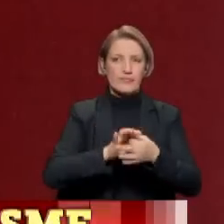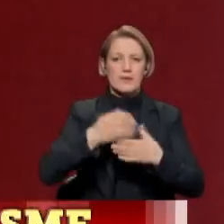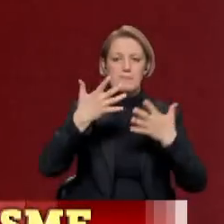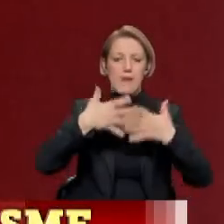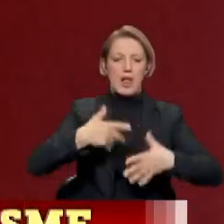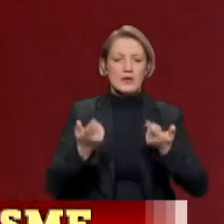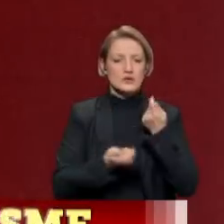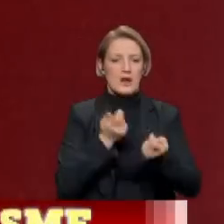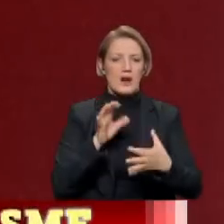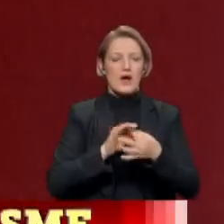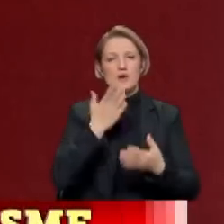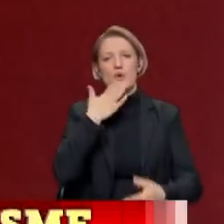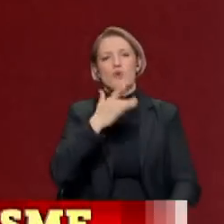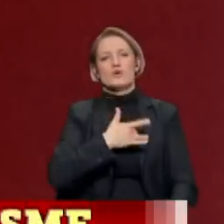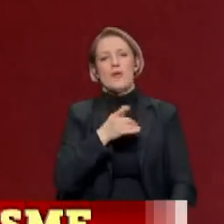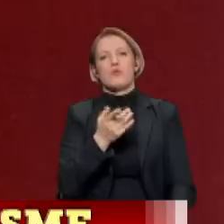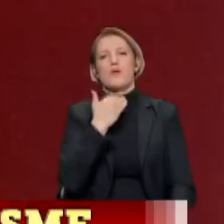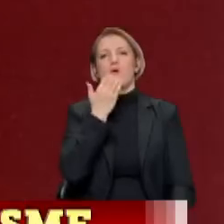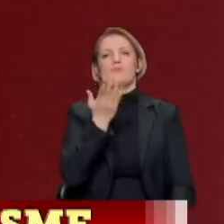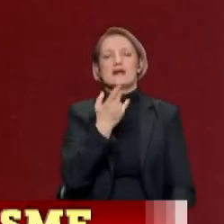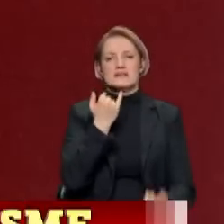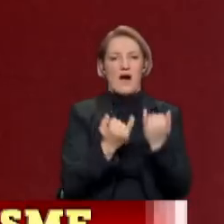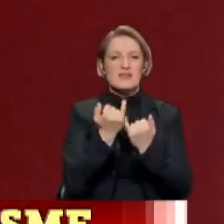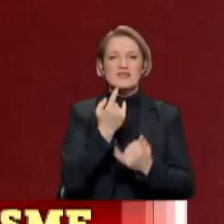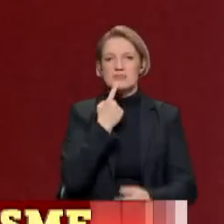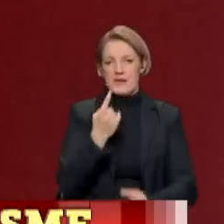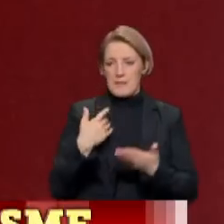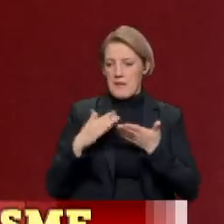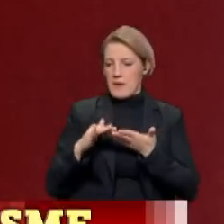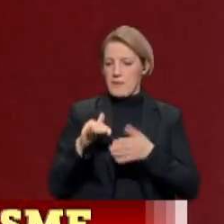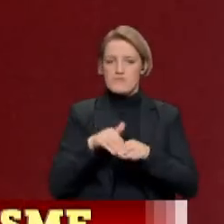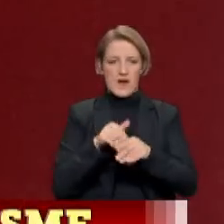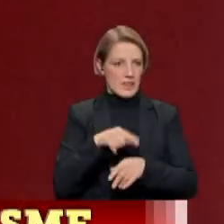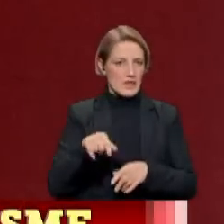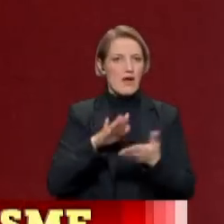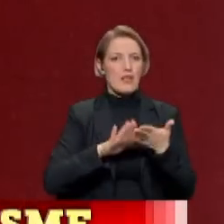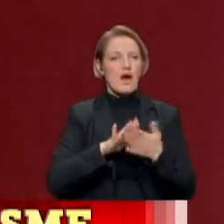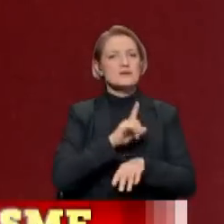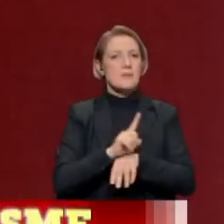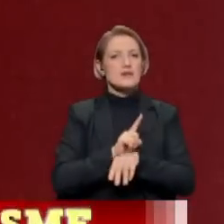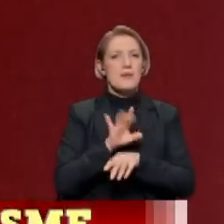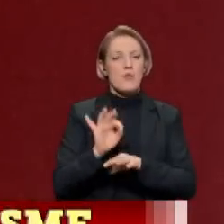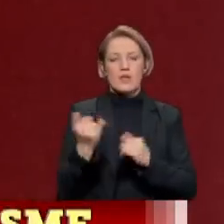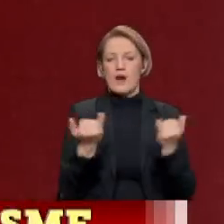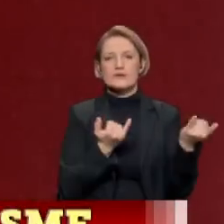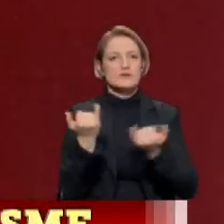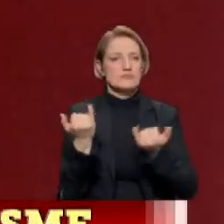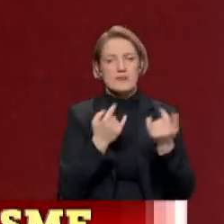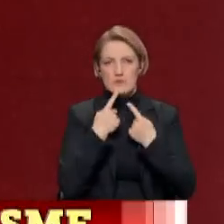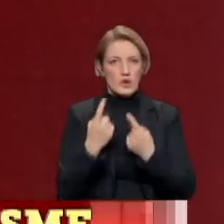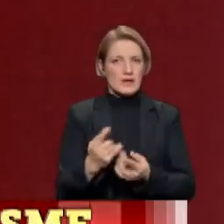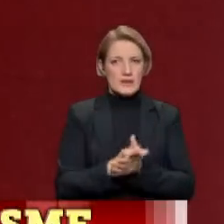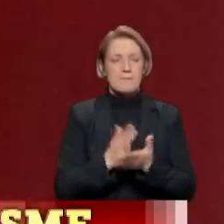mali işlerle ilgili, yok canım bu kadar da olmaz kardeşim diye arkadaşlarıma, milletvekillerimize hep zaman zaman böyle tartışmalarda